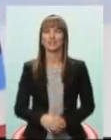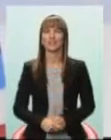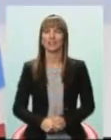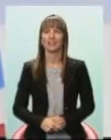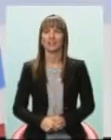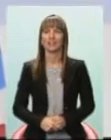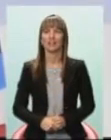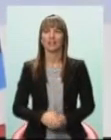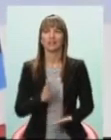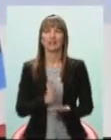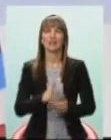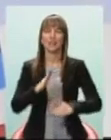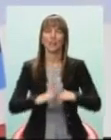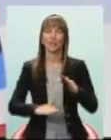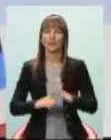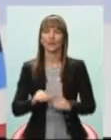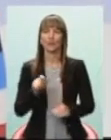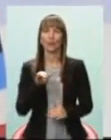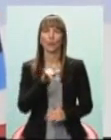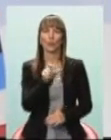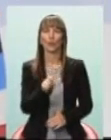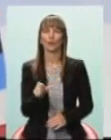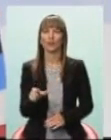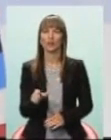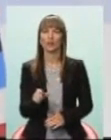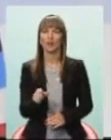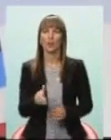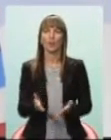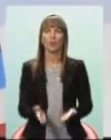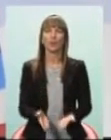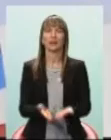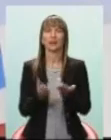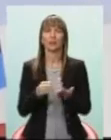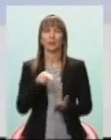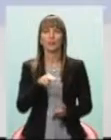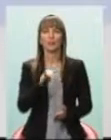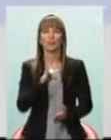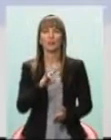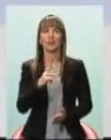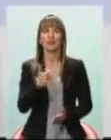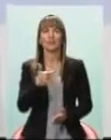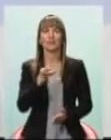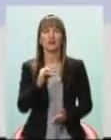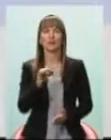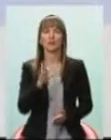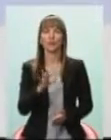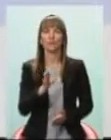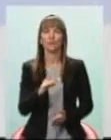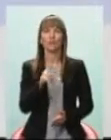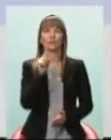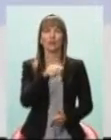Есть профессия у людей, поднимает пингвинов. И они там в